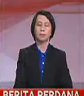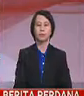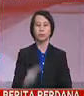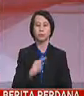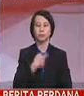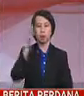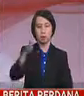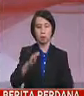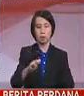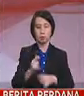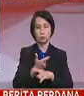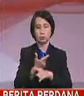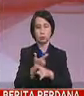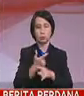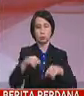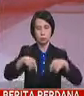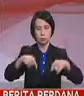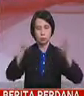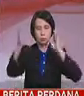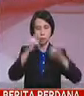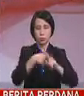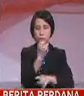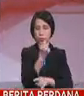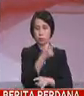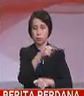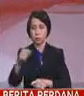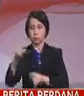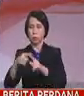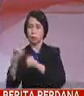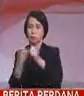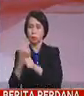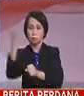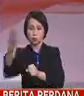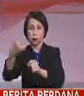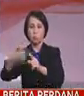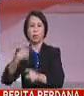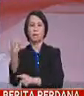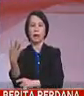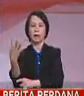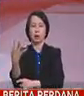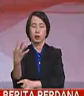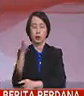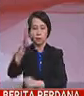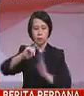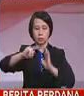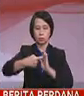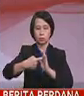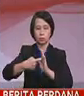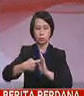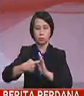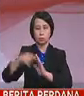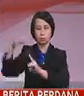bsdk media DVD November dan hingga ke April tahun hadapan dimana siswa akan memudar pada